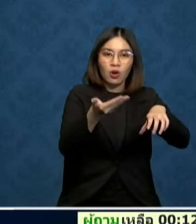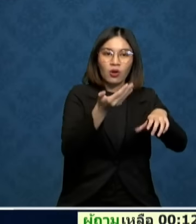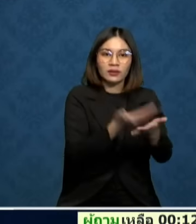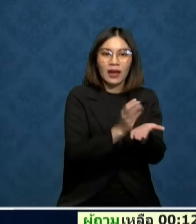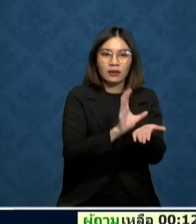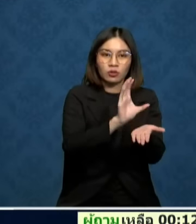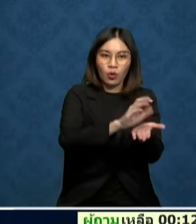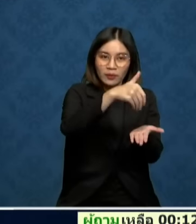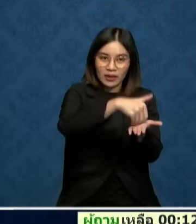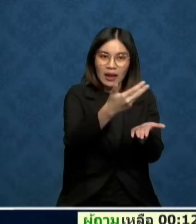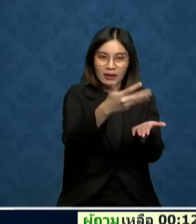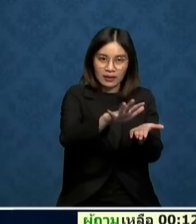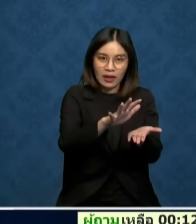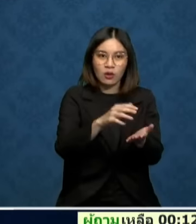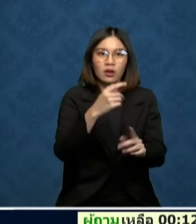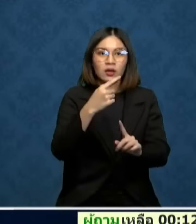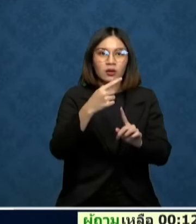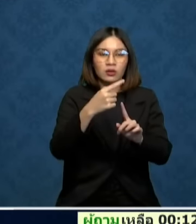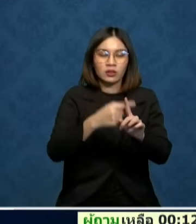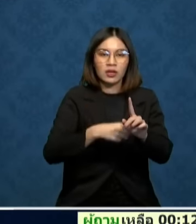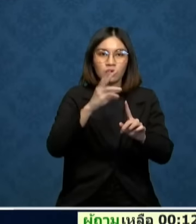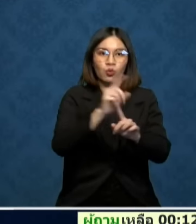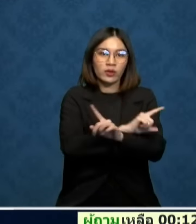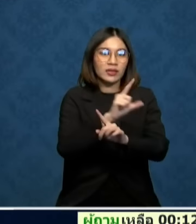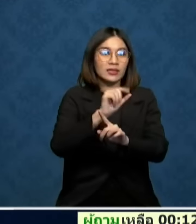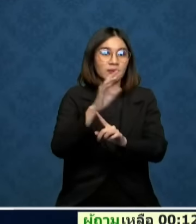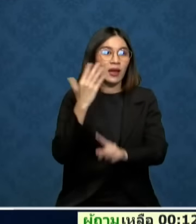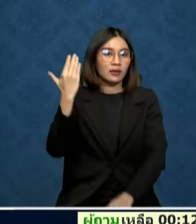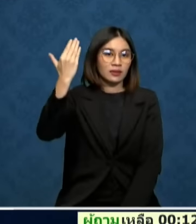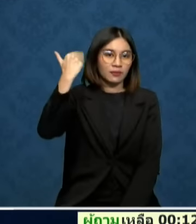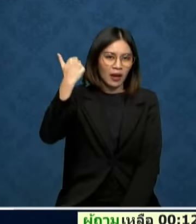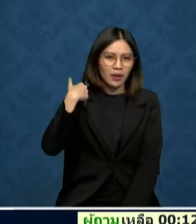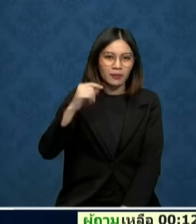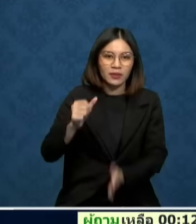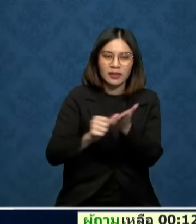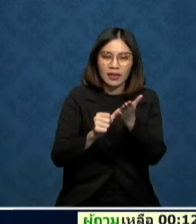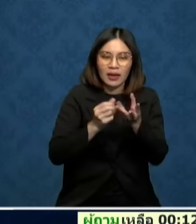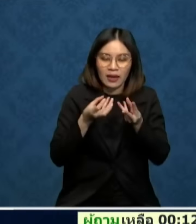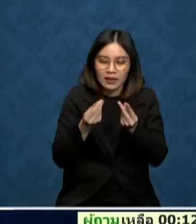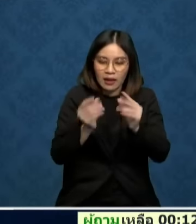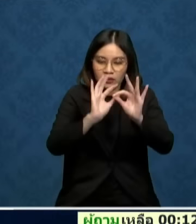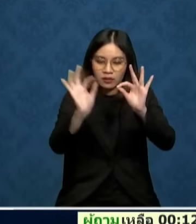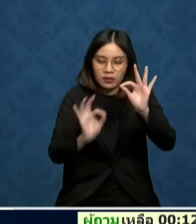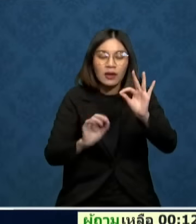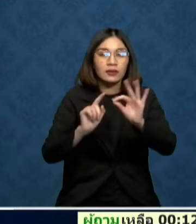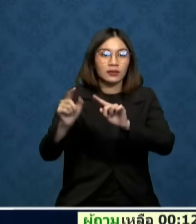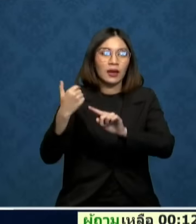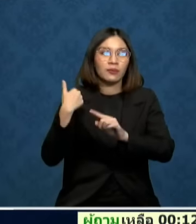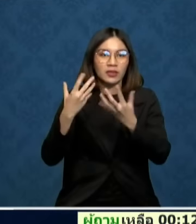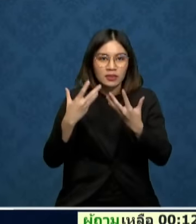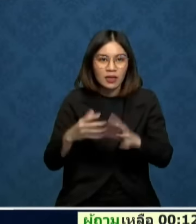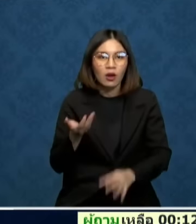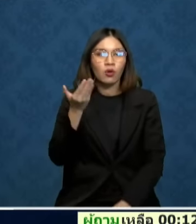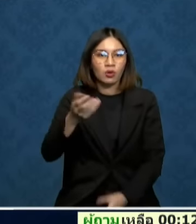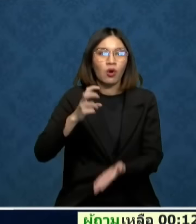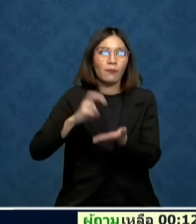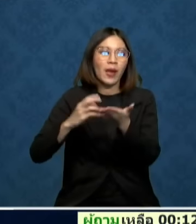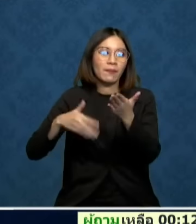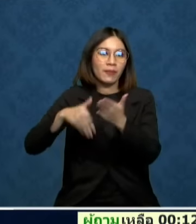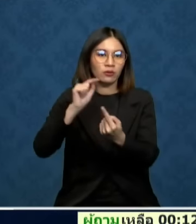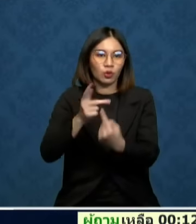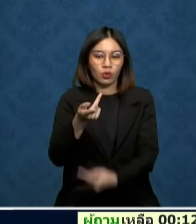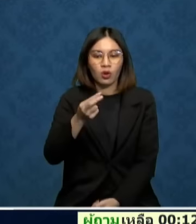บกลางมาแล้วเมื่อ25 มิถุนายนที่ผ่านมาค่ะแต่มีการปรับรายละเอียดนะคะแล้วก็เดี๋ยวก็จะมีการขออนุมัติครม.ต่